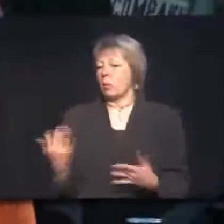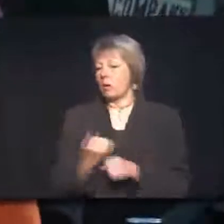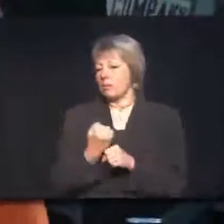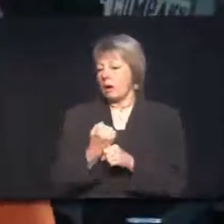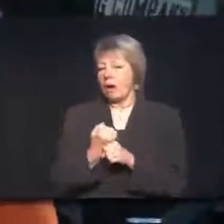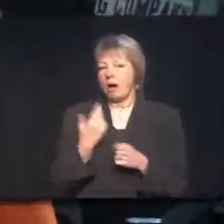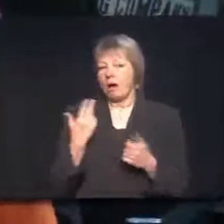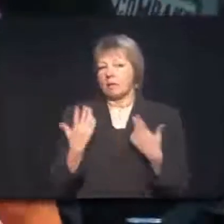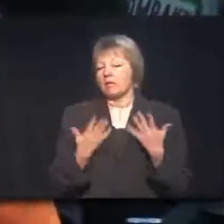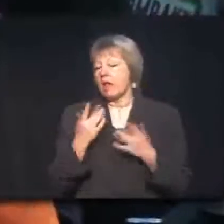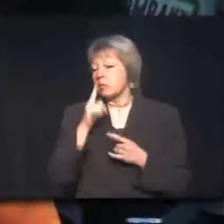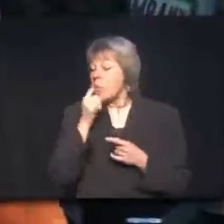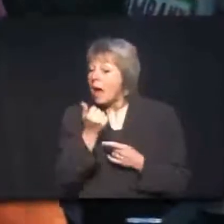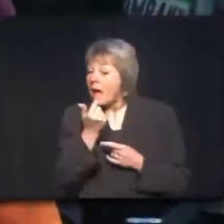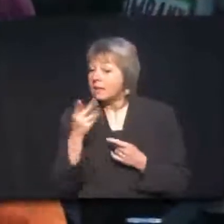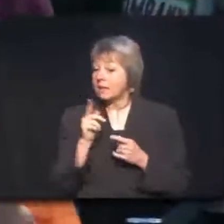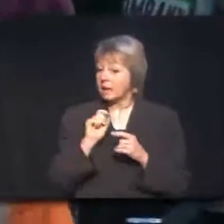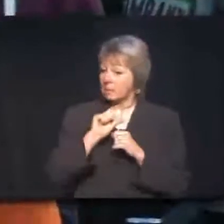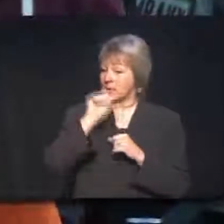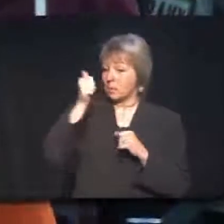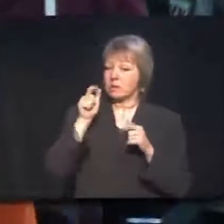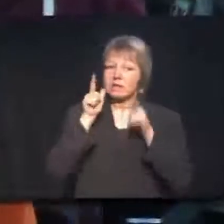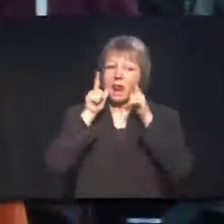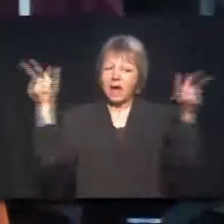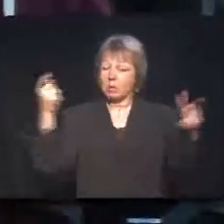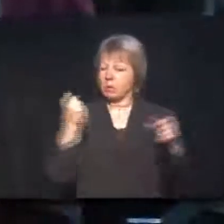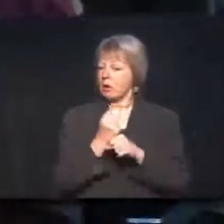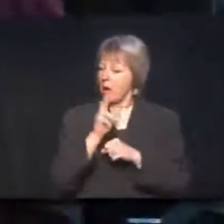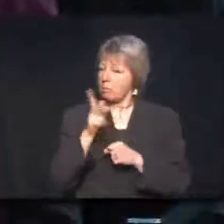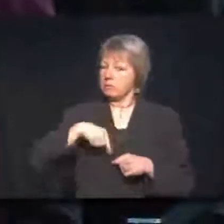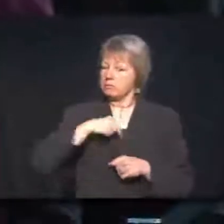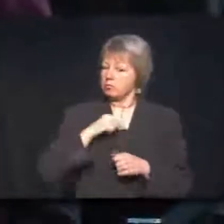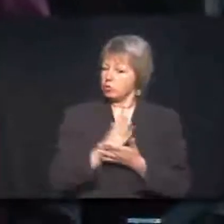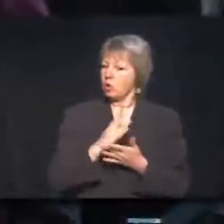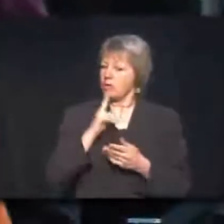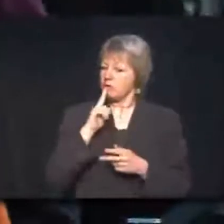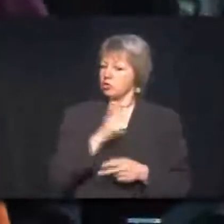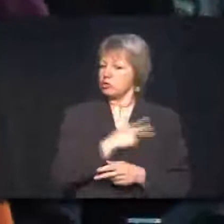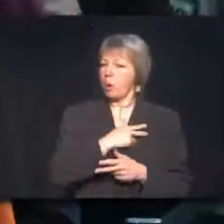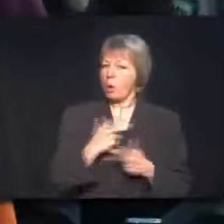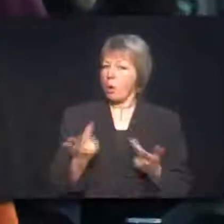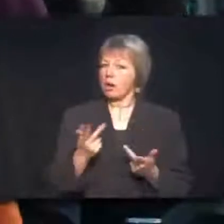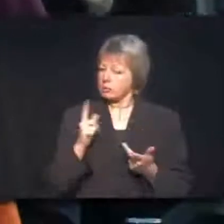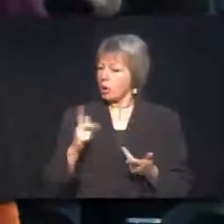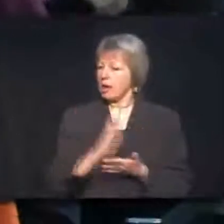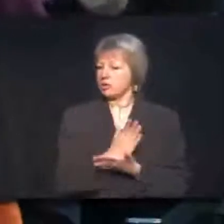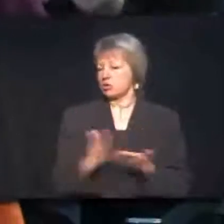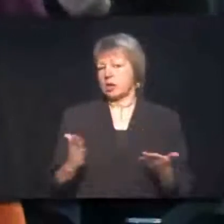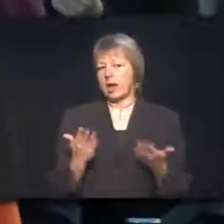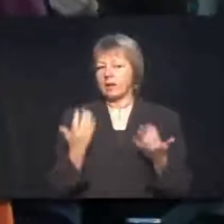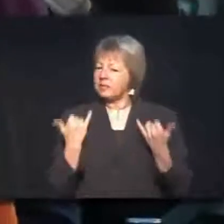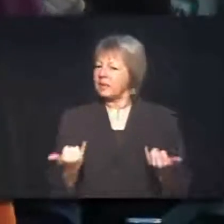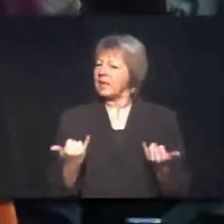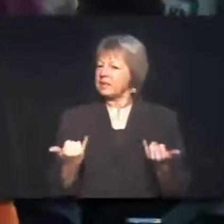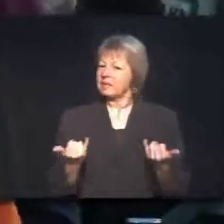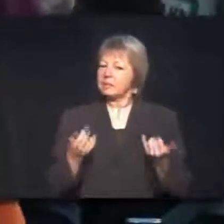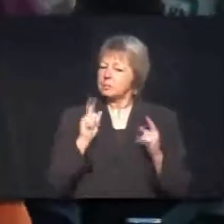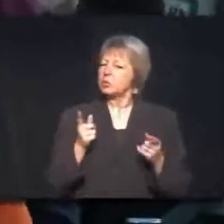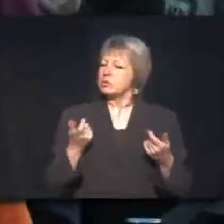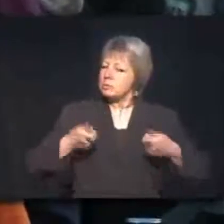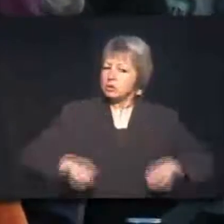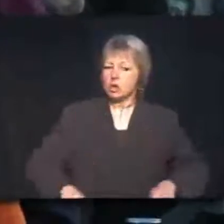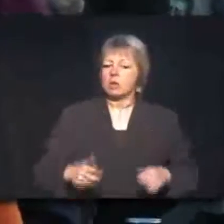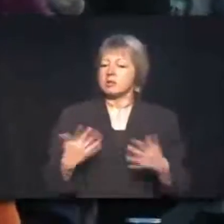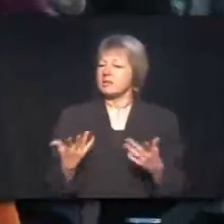aber wir haben es wir haben es versprochen dass wir entscheidet und wir sollten hier jetzt ein Symbol beschließen